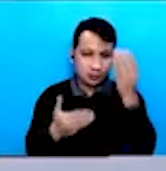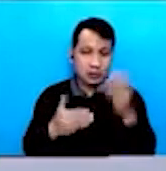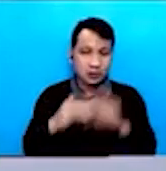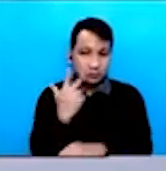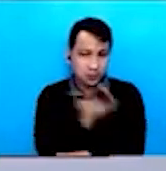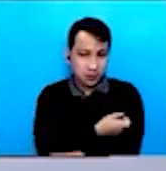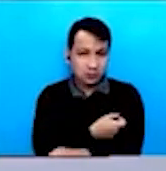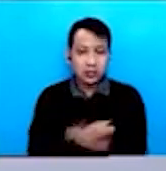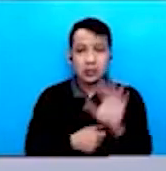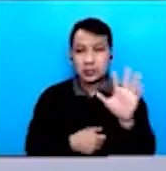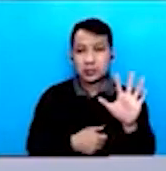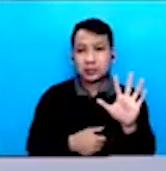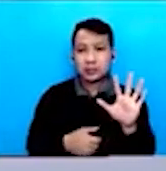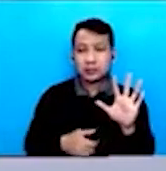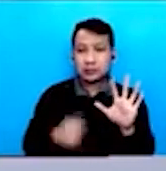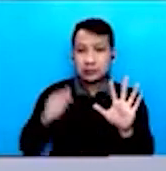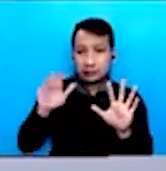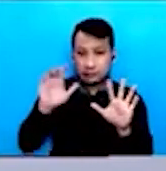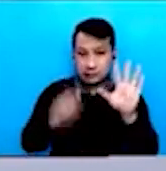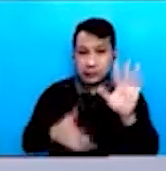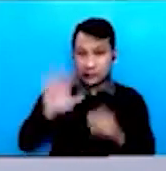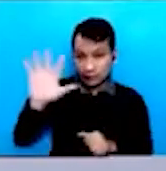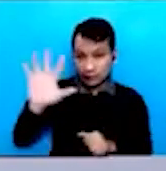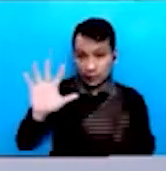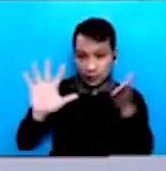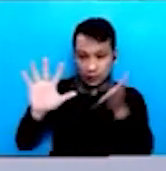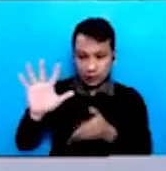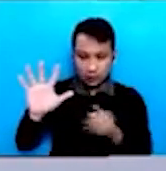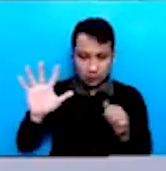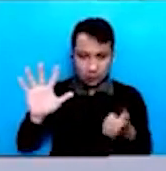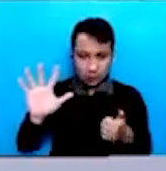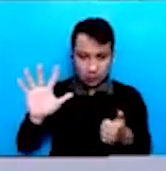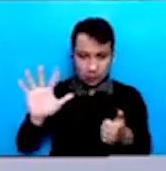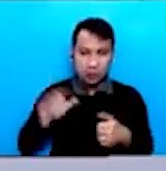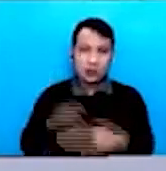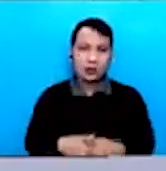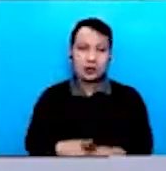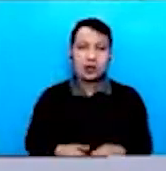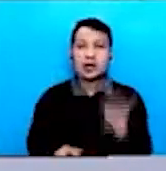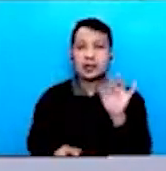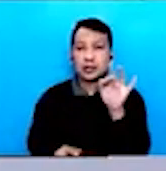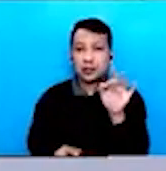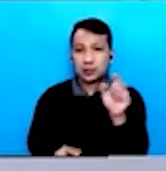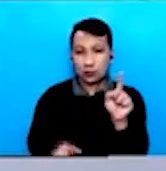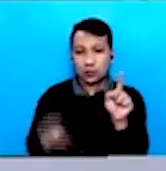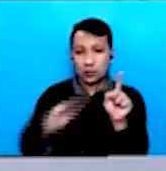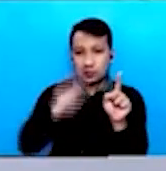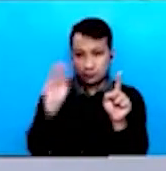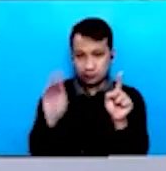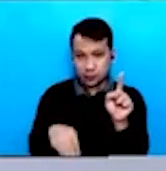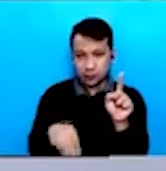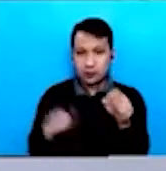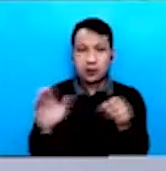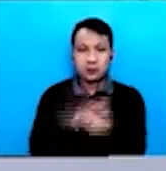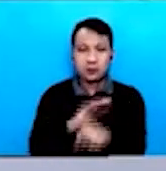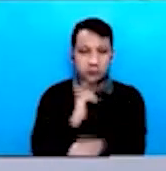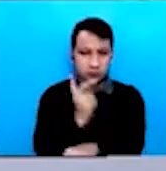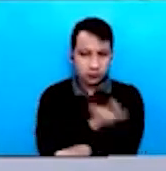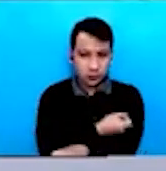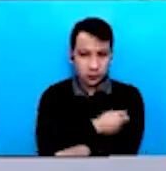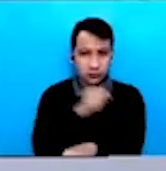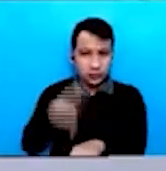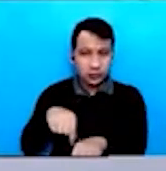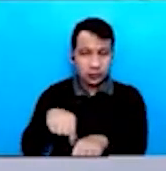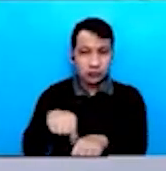5 sa 10. Ayon kay Vaccine Czar Carlito Galvez, nasa 81% na ang fully vaccinated sa Metro Manila as